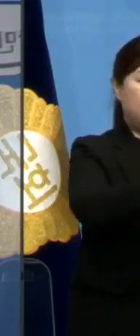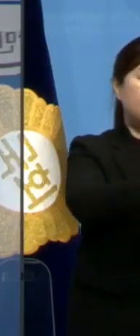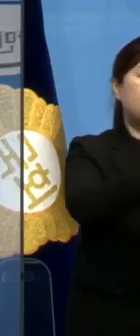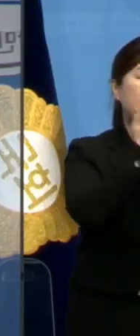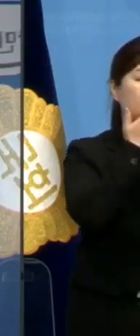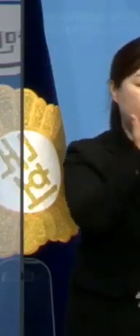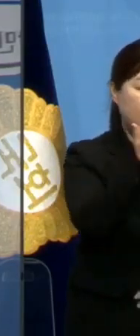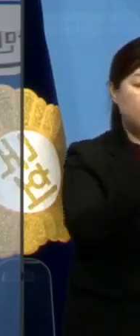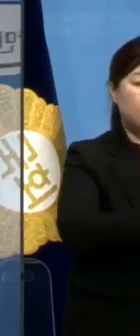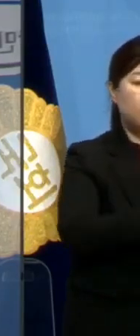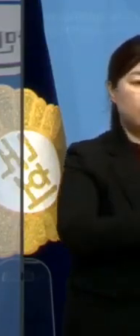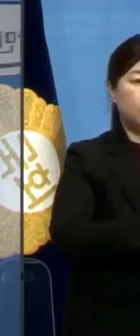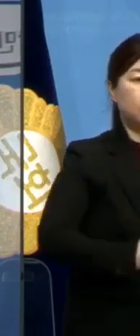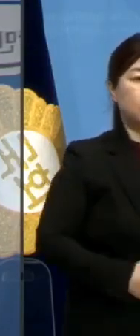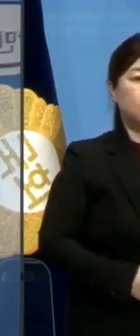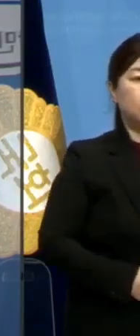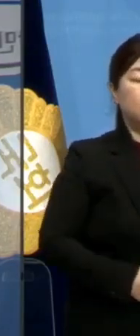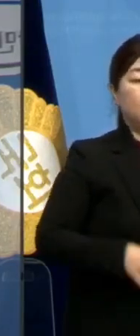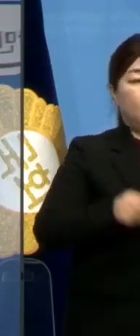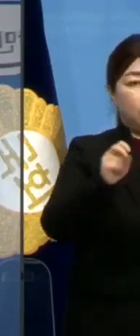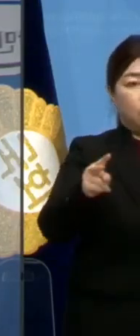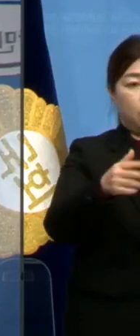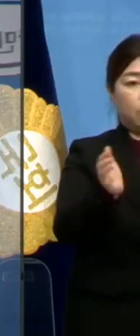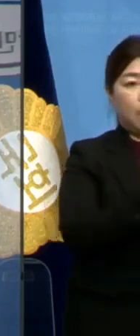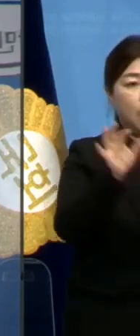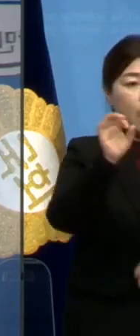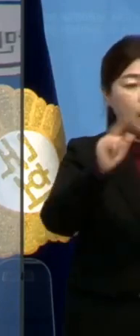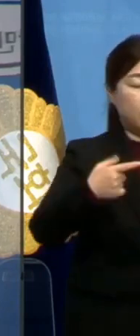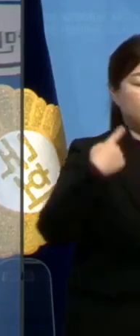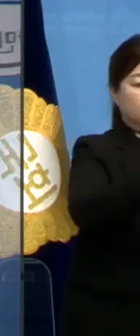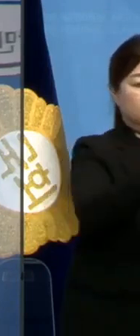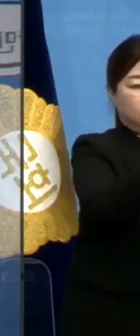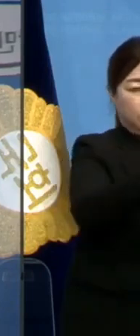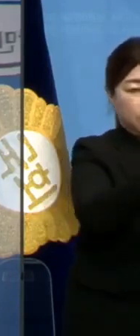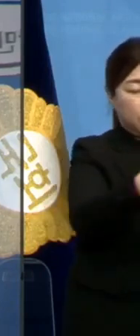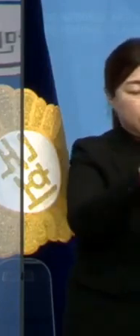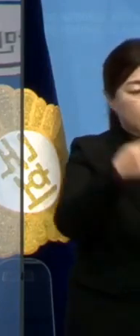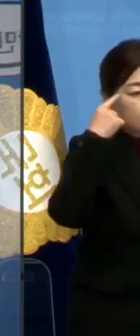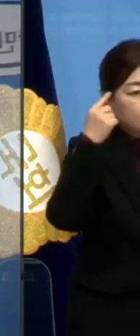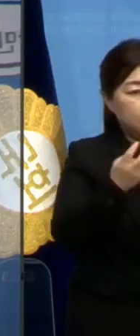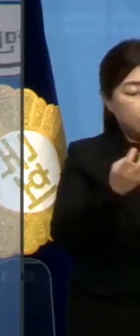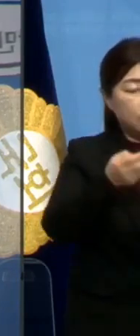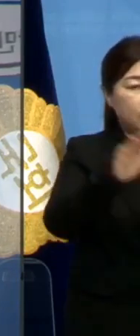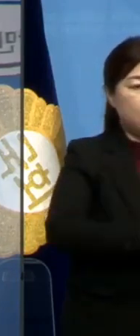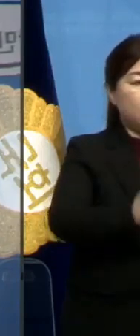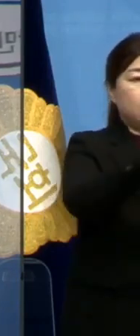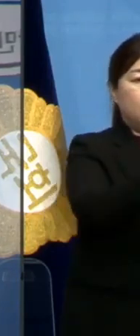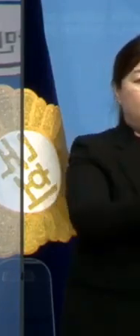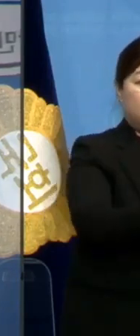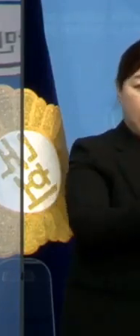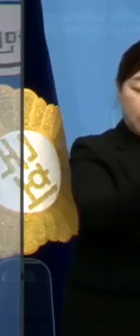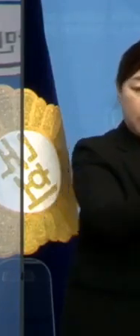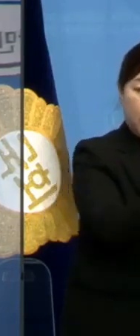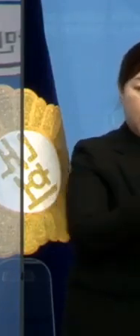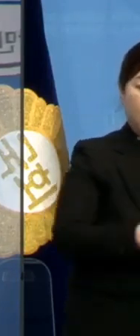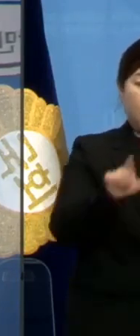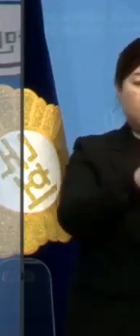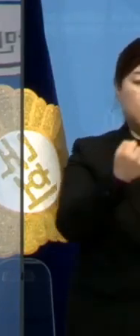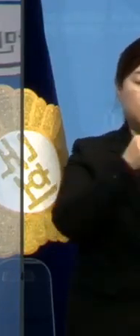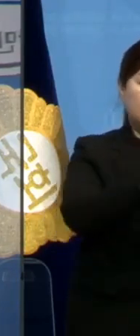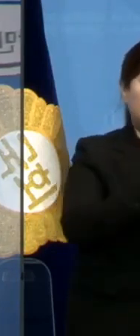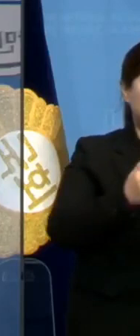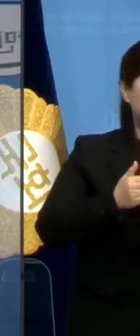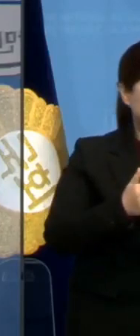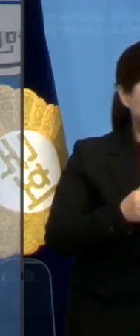도구를 만들 수 있습니다 여당은 안철수 를 죽이지 못해 난리인데 여기에 제 1 야당이 가사 하면 야권